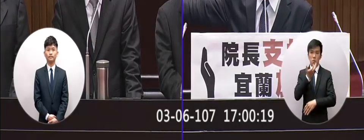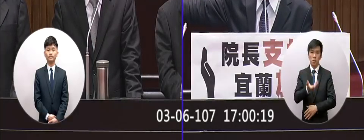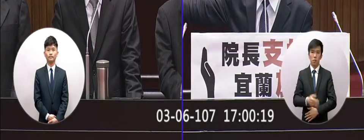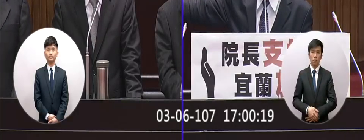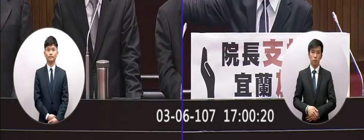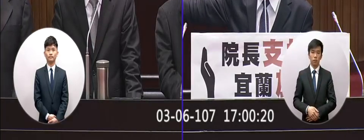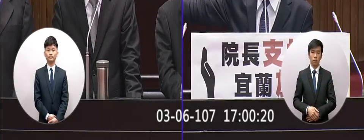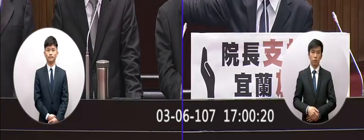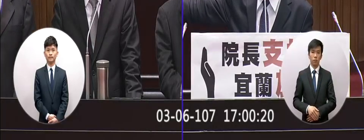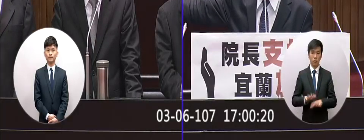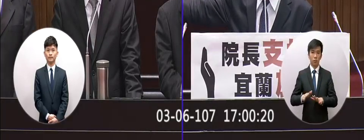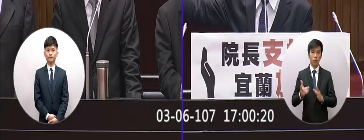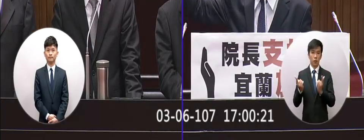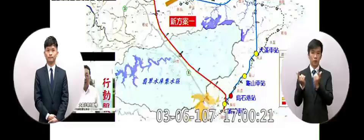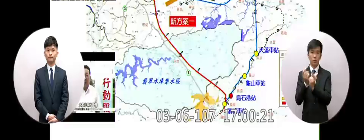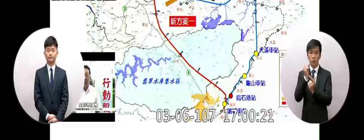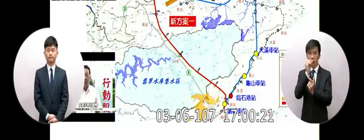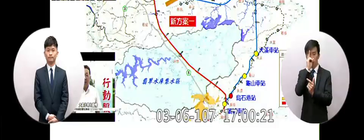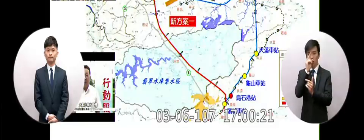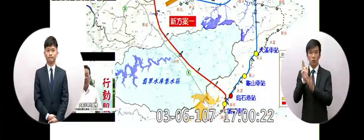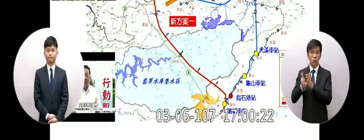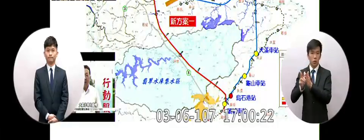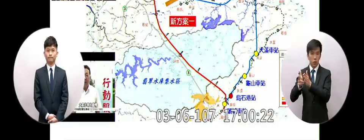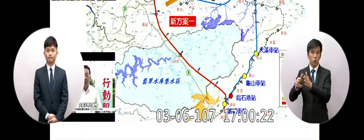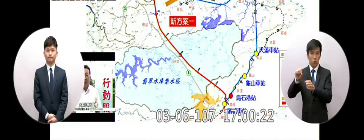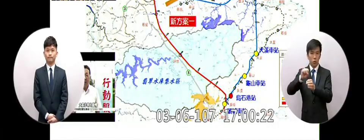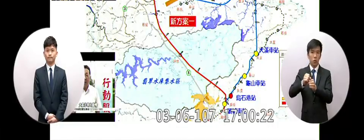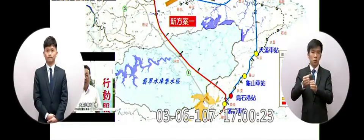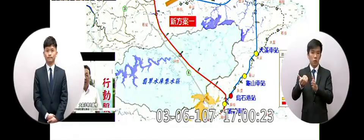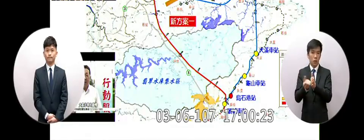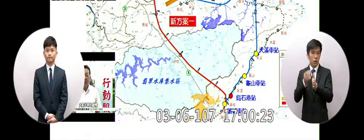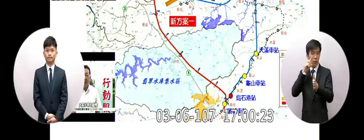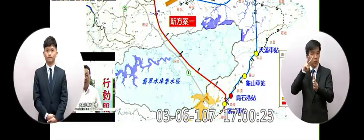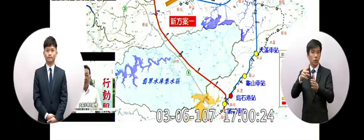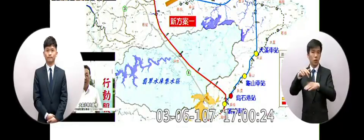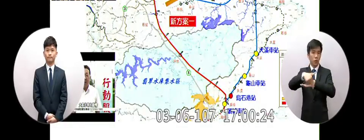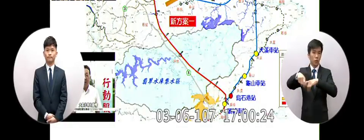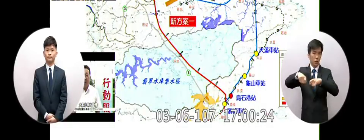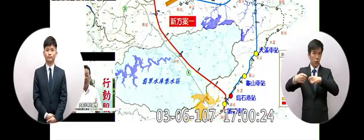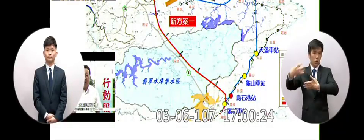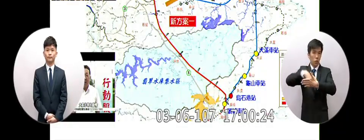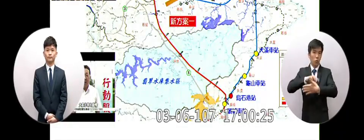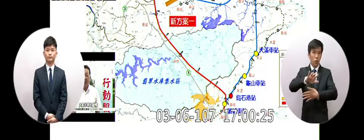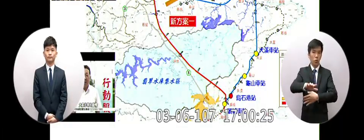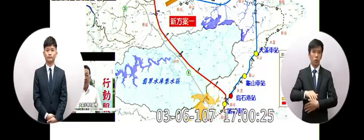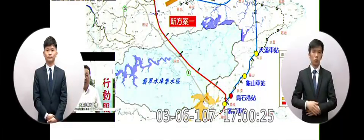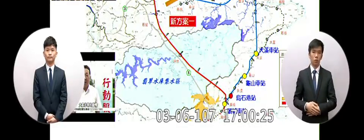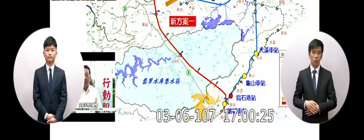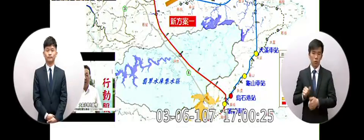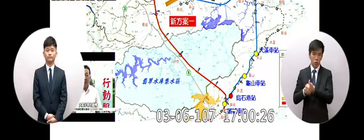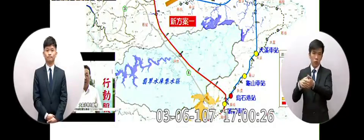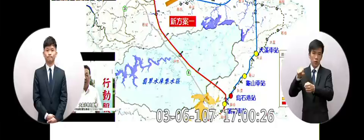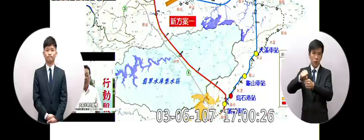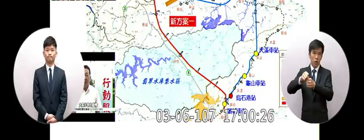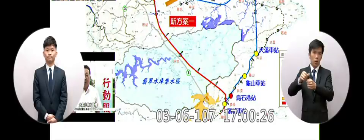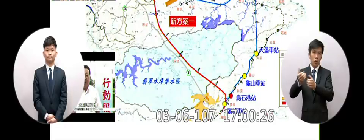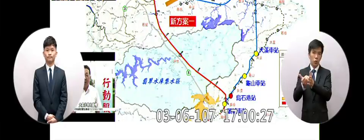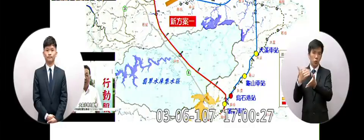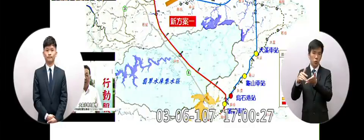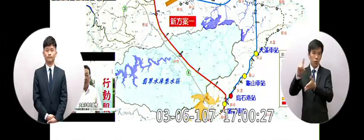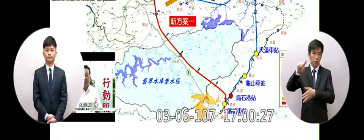划，我们在最后又追加1200万做详细的一个在政治的一个环境因子的